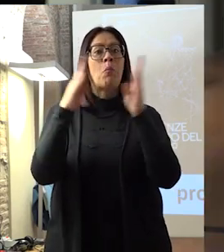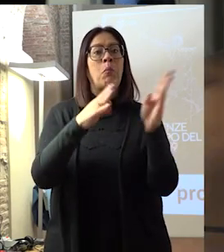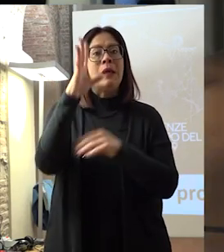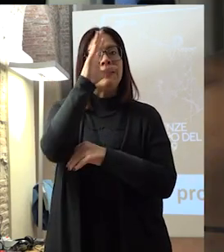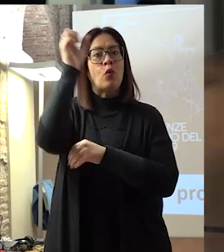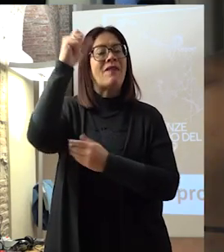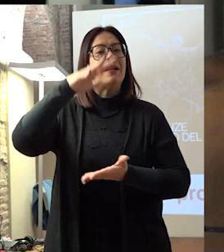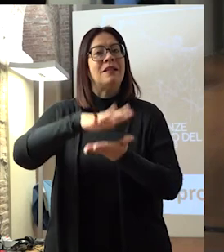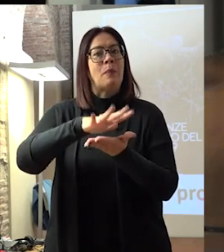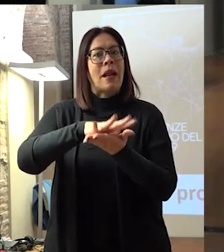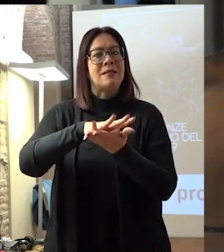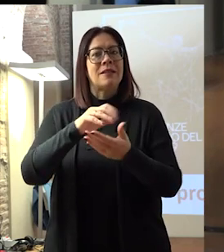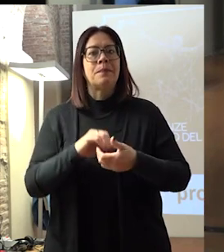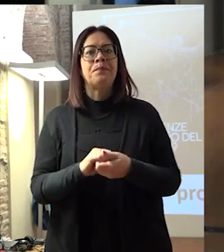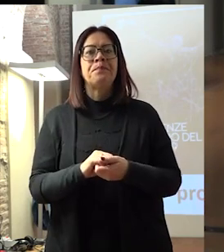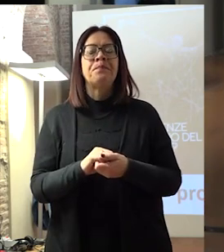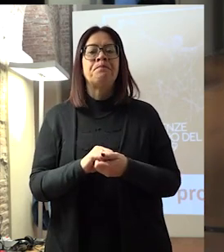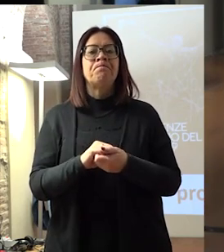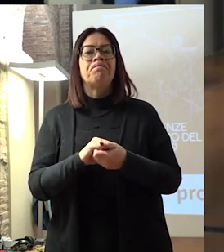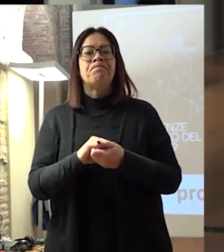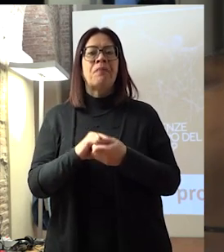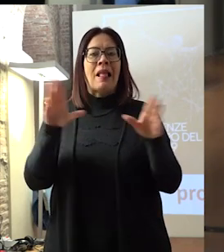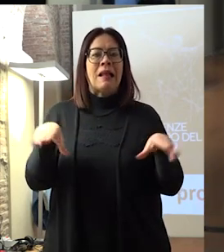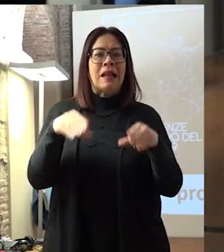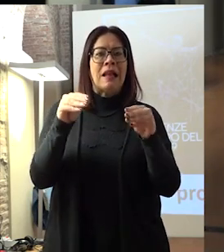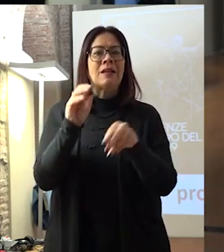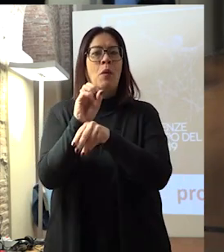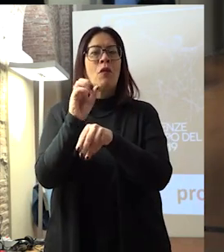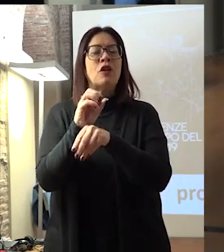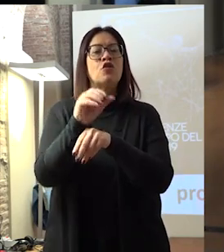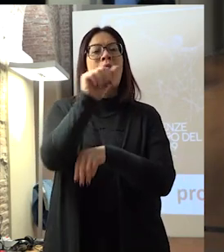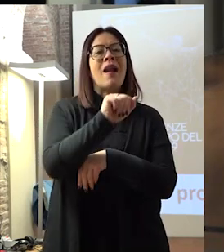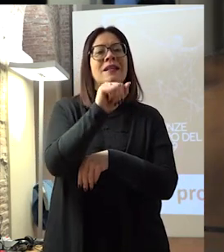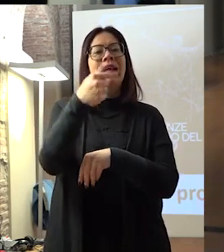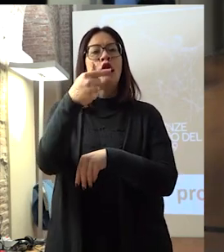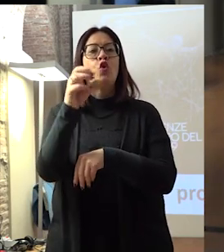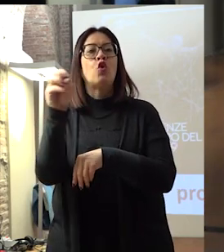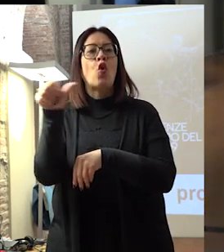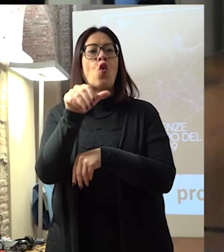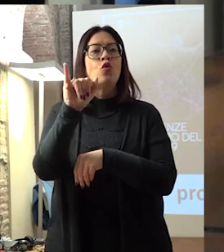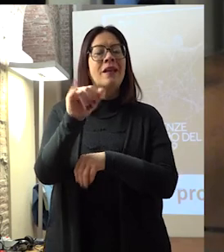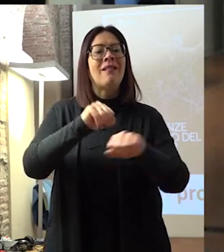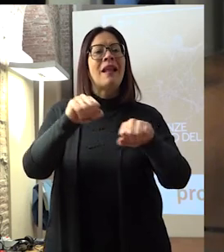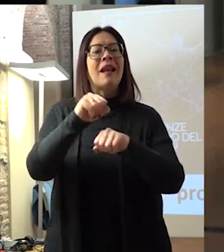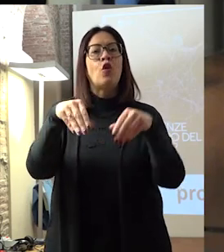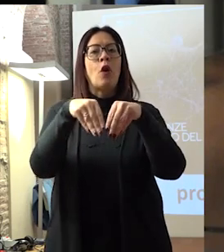Press. Introduce il professor Alessandro Tosi, direttore del Museo della Grafica.